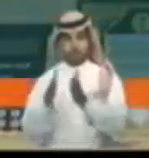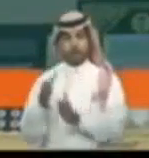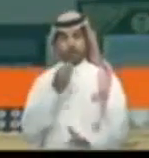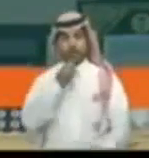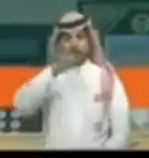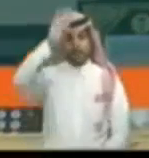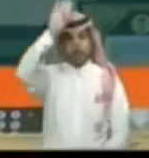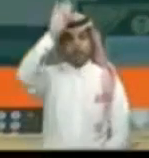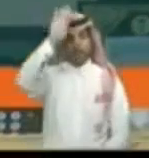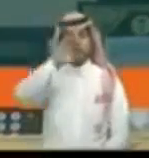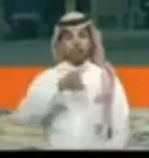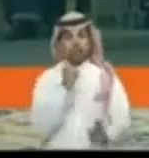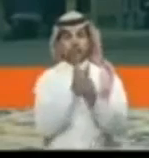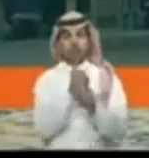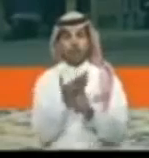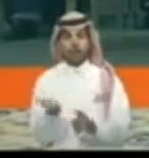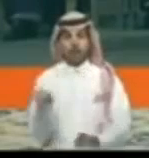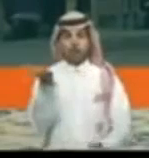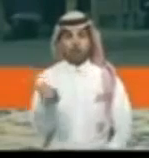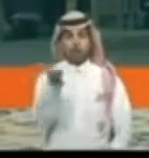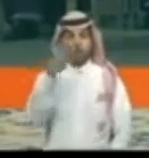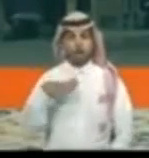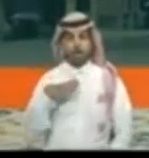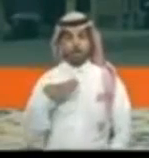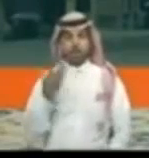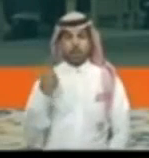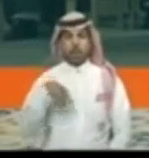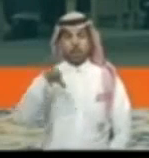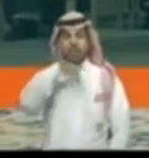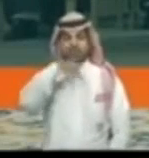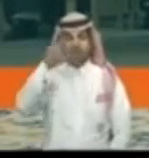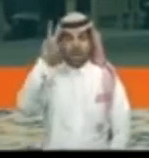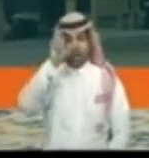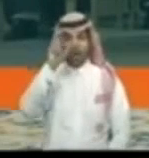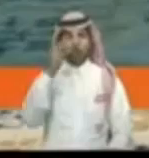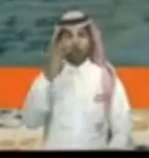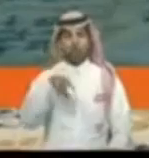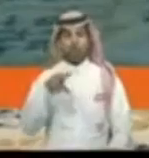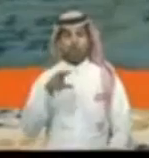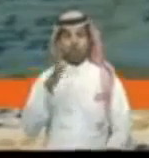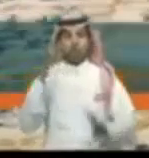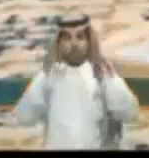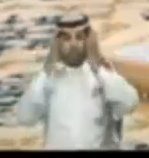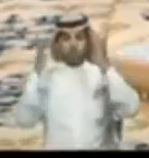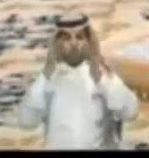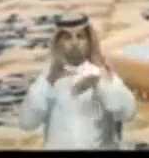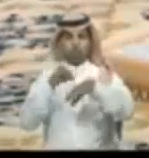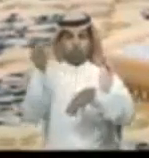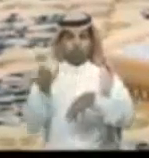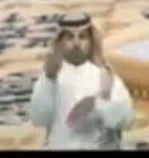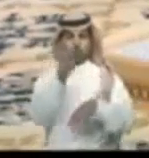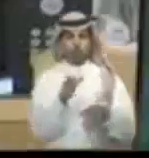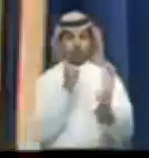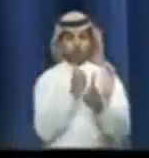خادم الحرمين الشريفين يستقبل أصحاب السمو الأمراء وسماحة المفتي والعلماء وجمعا من المواطنين.